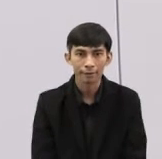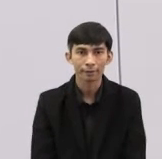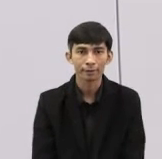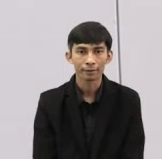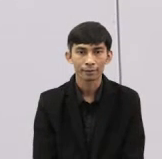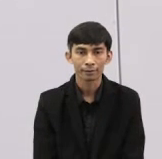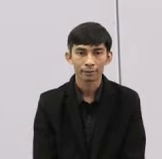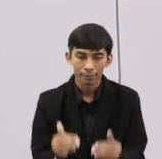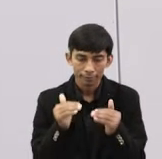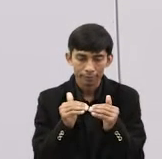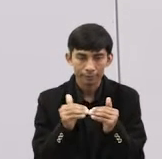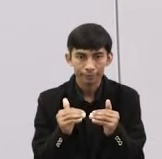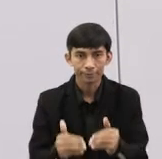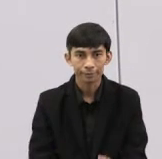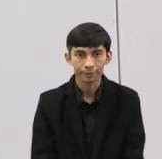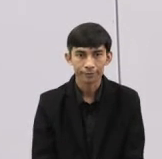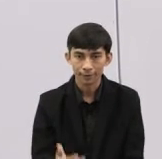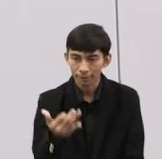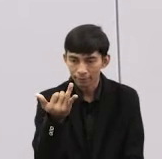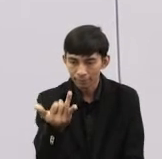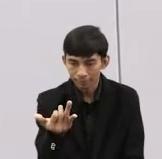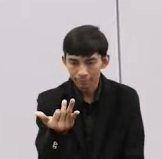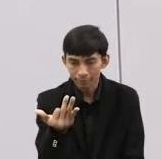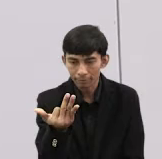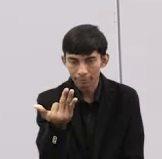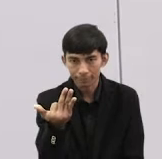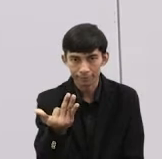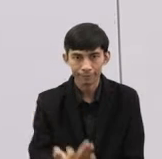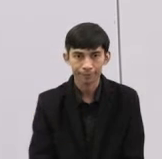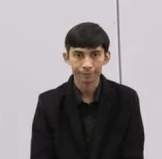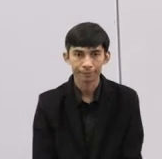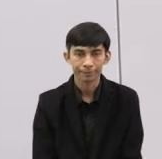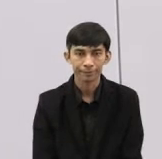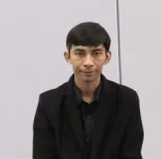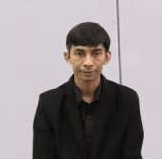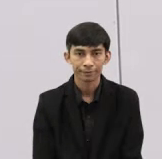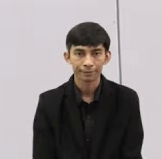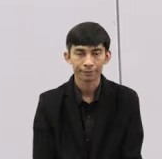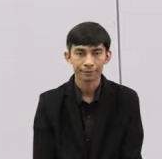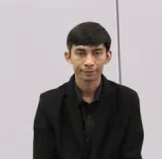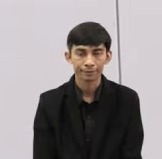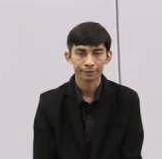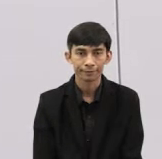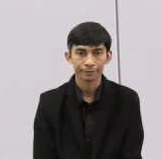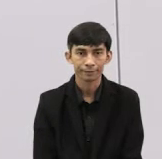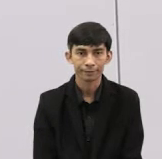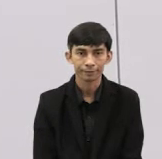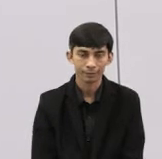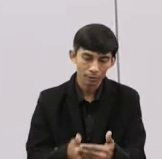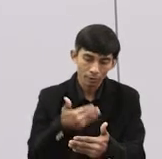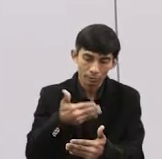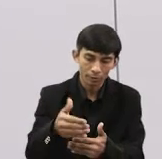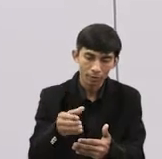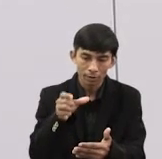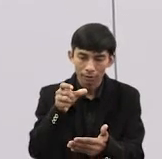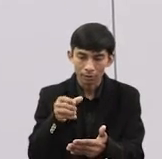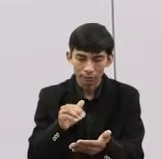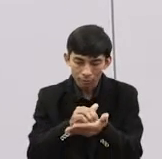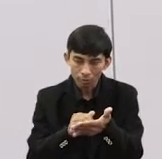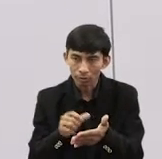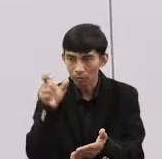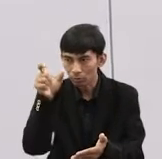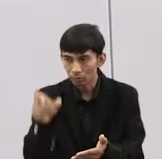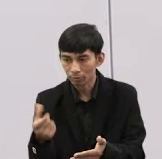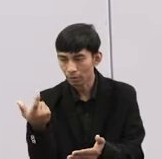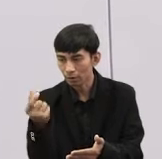chà, cứ xa mà nâng pram bầy chà, nhưng chẳng bà tốt bị đọc tung phía đọc hả ấy dương